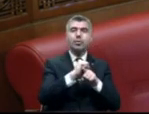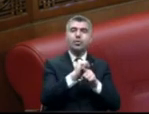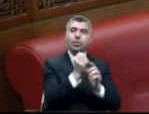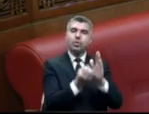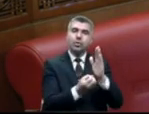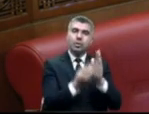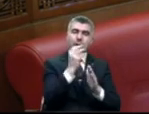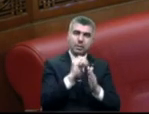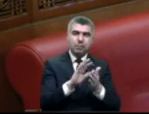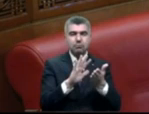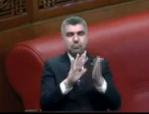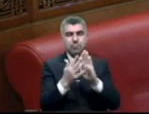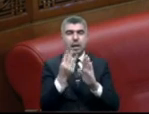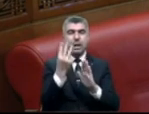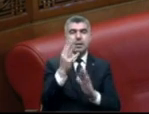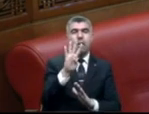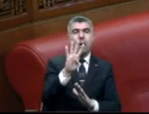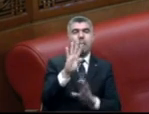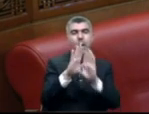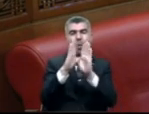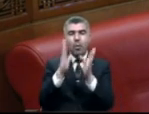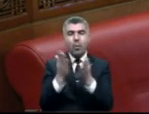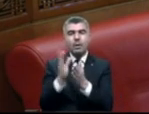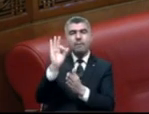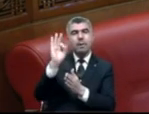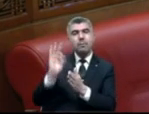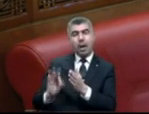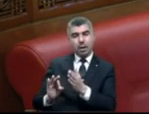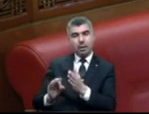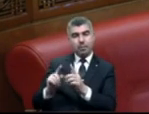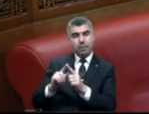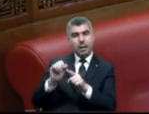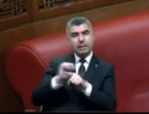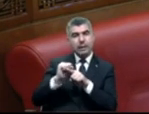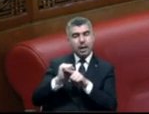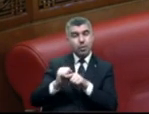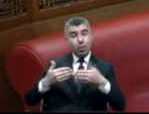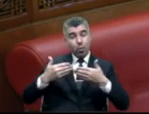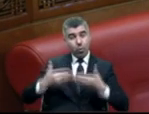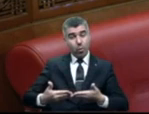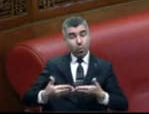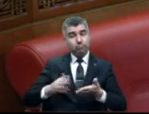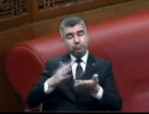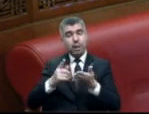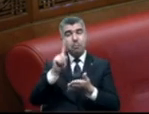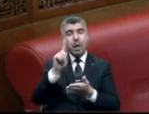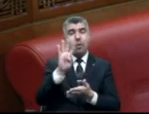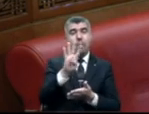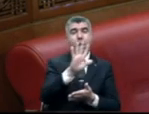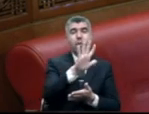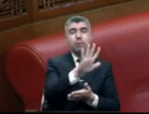الجديد، أي ما يمثل 43% من مجموع المتدربين. وقد تم في هذا الصدد إلى حدود اليوم إحداث